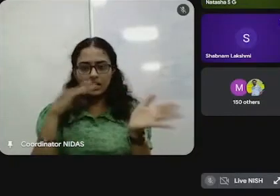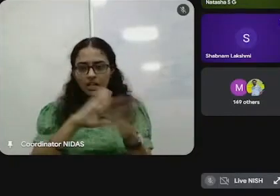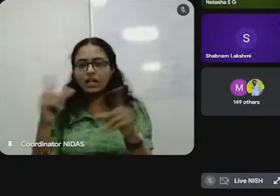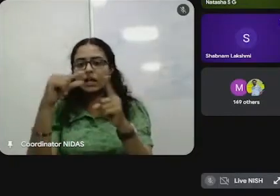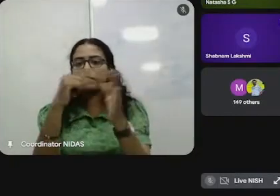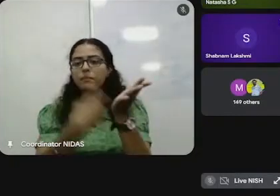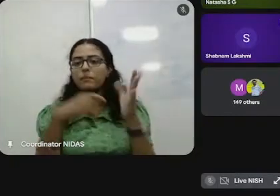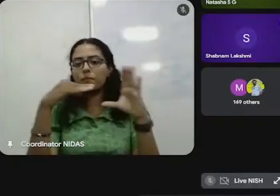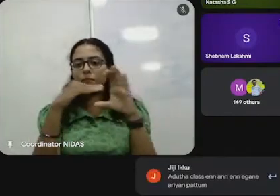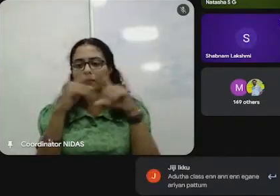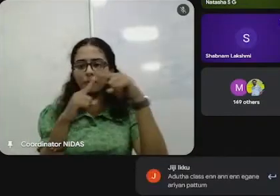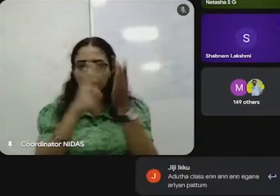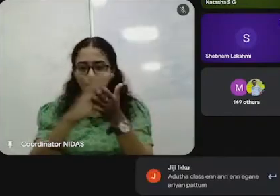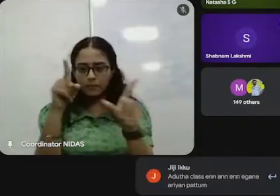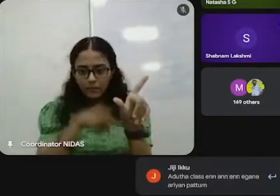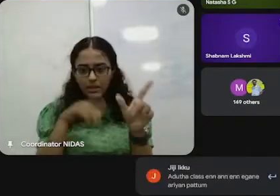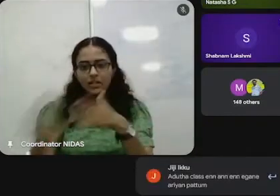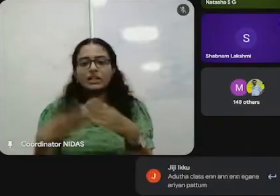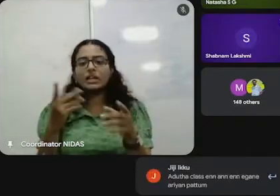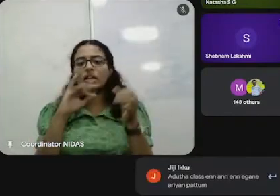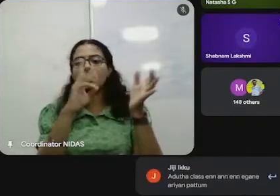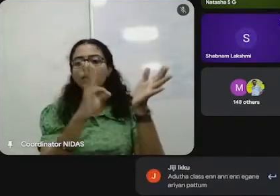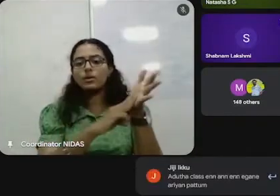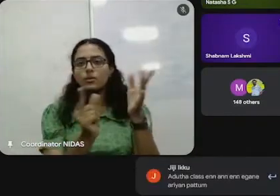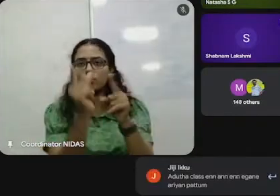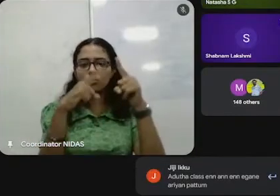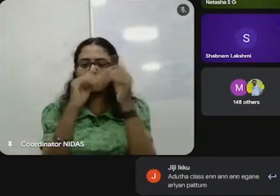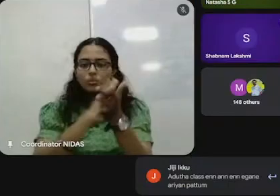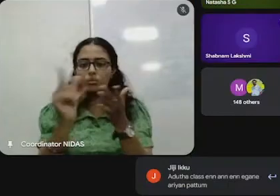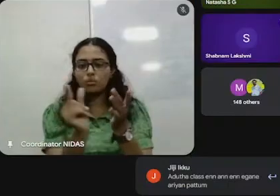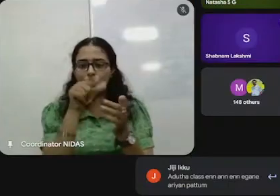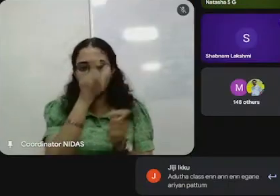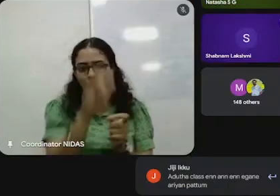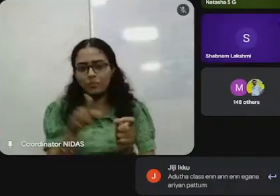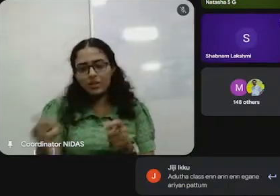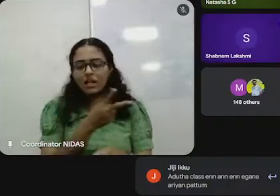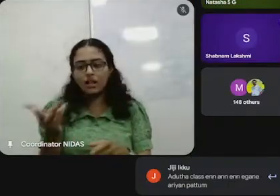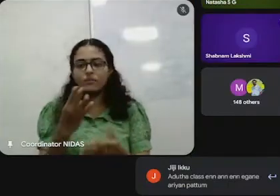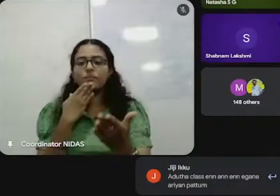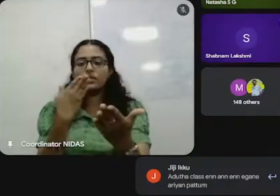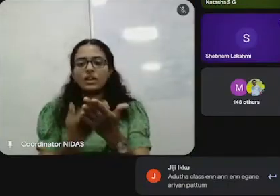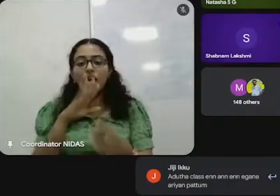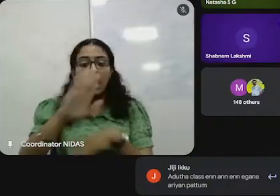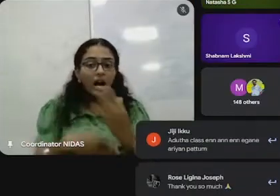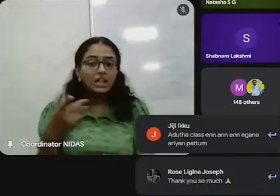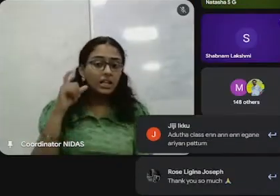റെനി, മുത്തുലക്ഷ്മി മാഡം എന്നിവർക്കും നന്ദി അറിയിക്കുകയാണ്. അടുത്ത നിഡാസ് കോക്ലിയർ